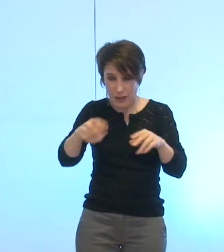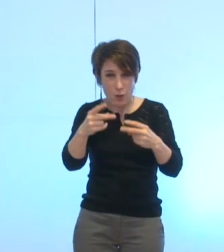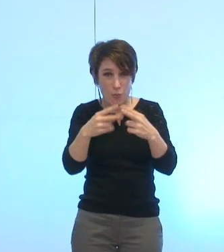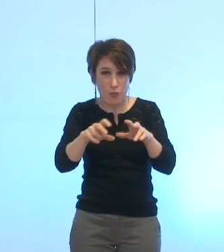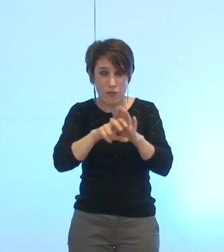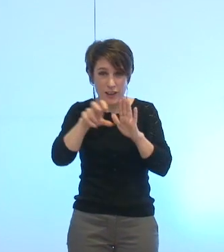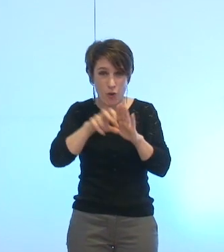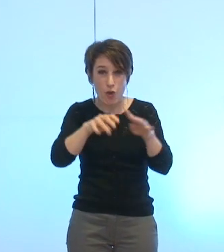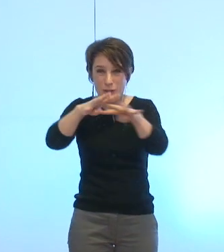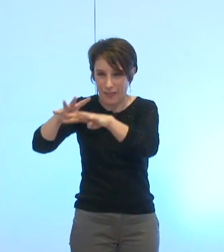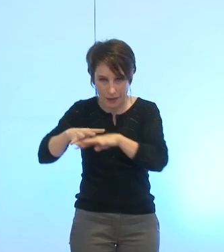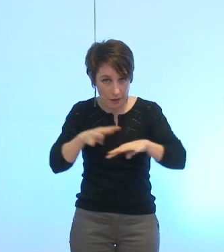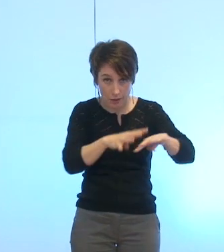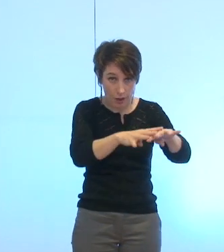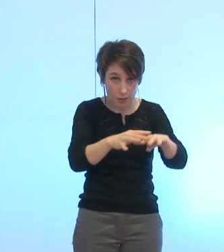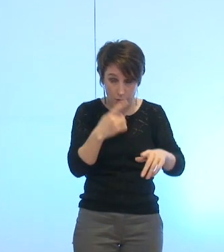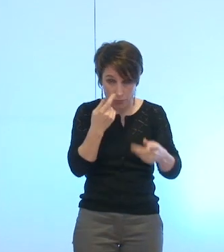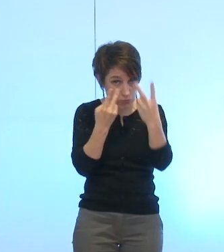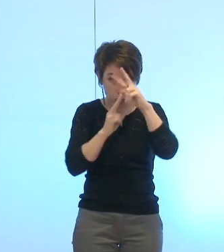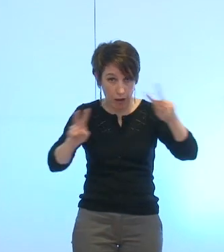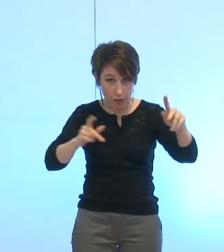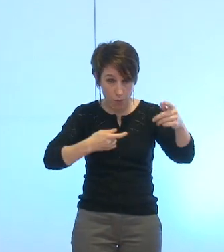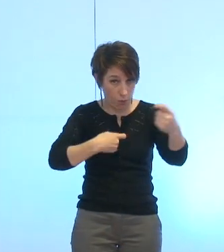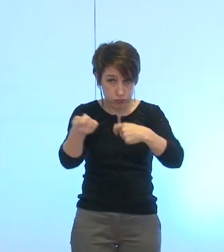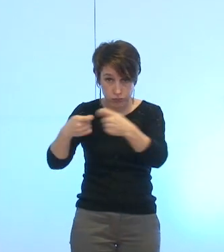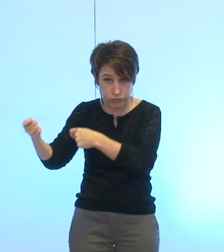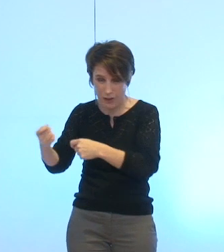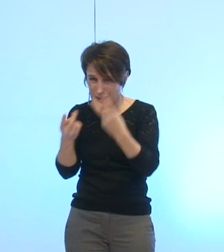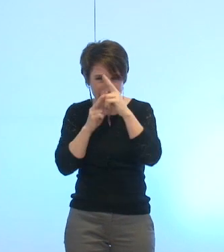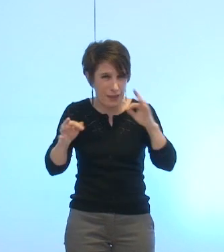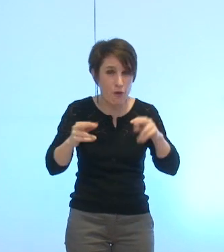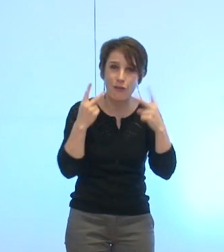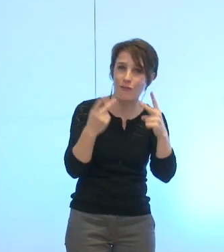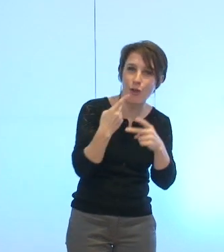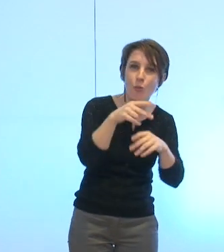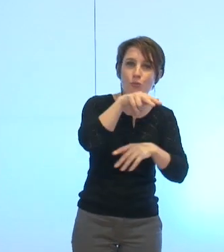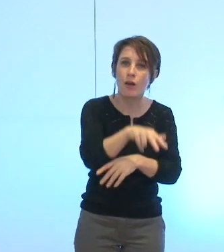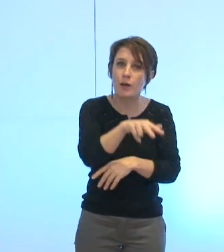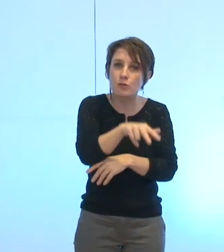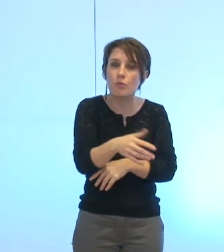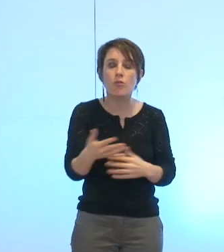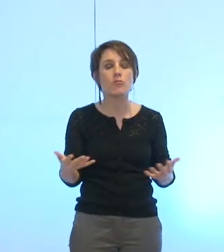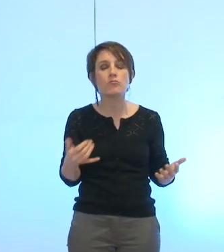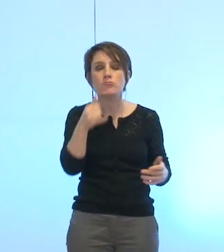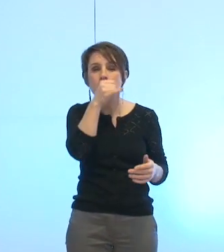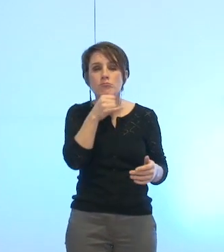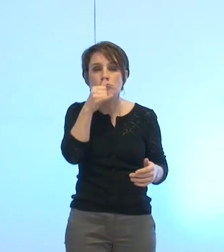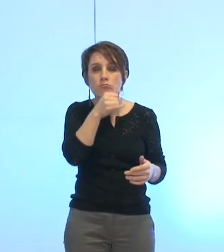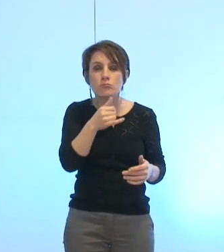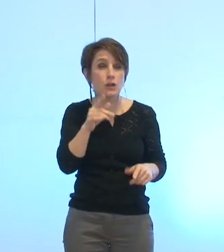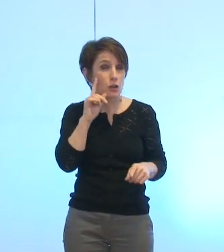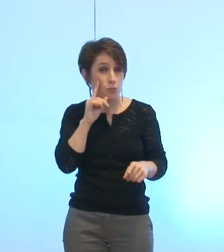puisqu'il ne reflète pas la valeur des biens vous le savez puisque ces bases n'ont jamais été